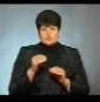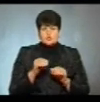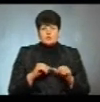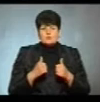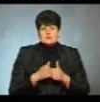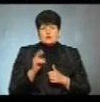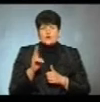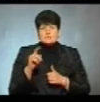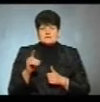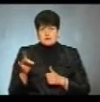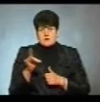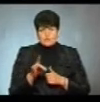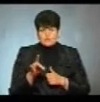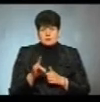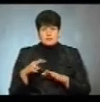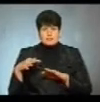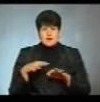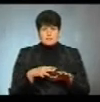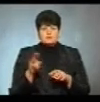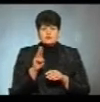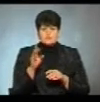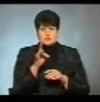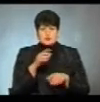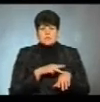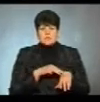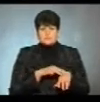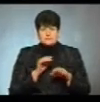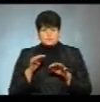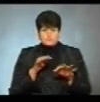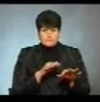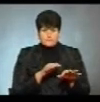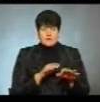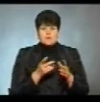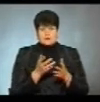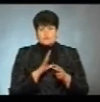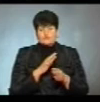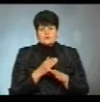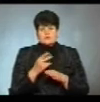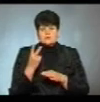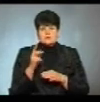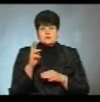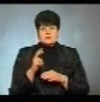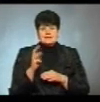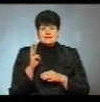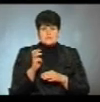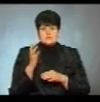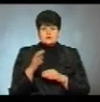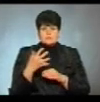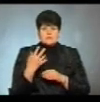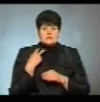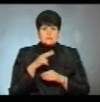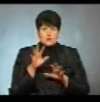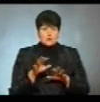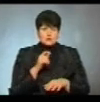районі і напад на поліцейського в Шумському районі, який також кваліфікувався за частиною 2 статті 345 Кримінального кодексу